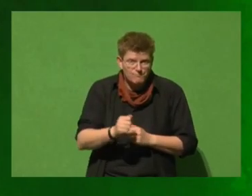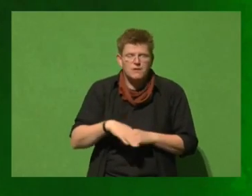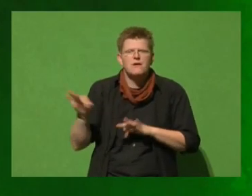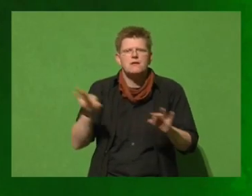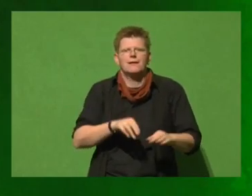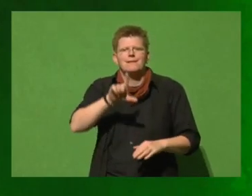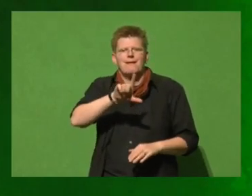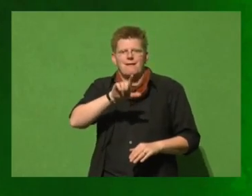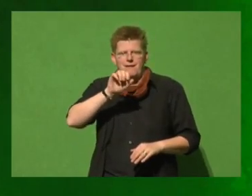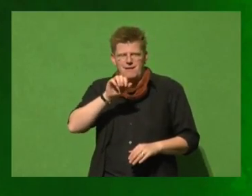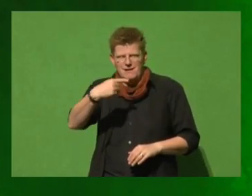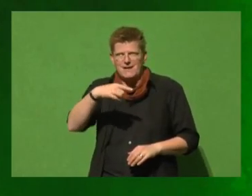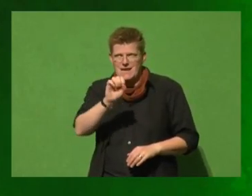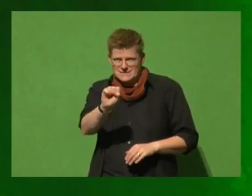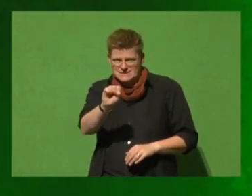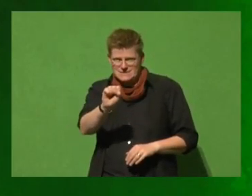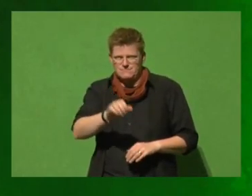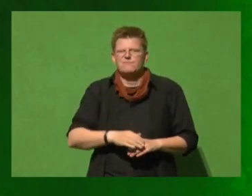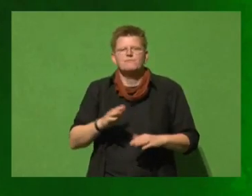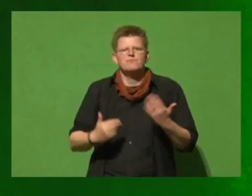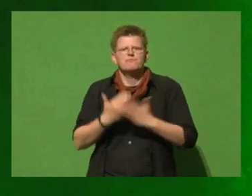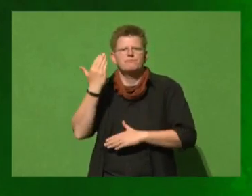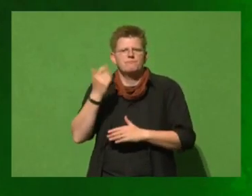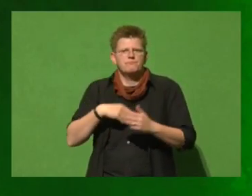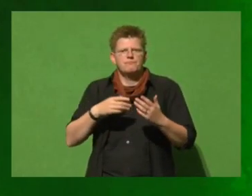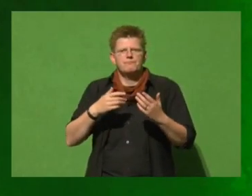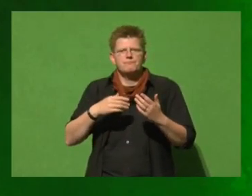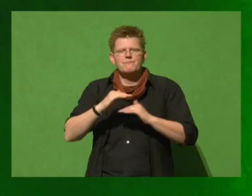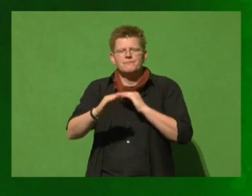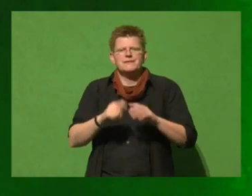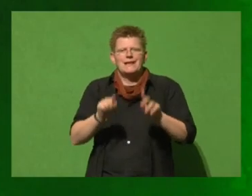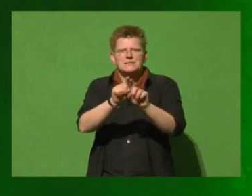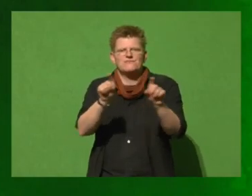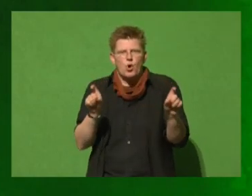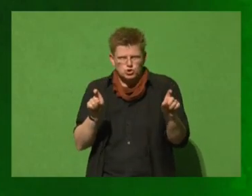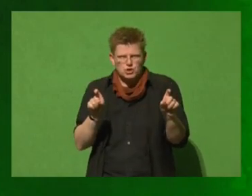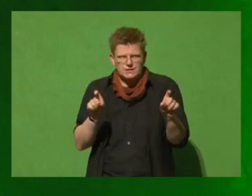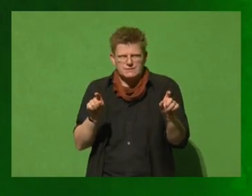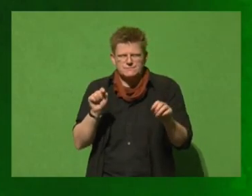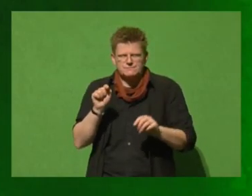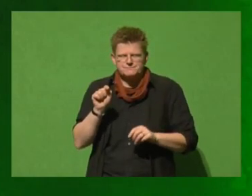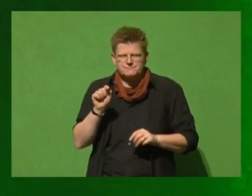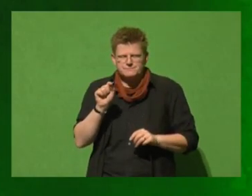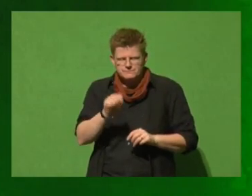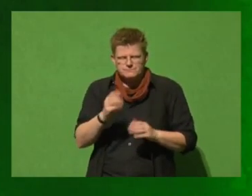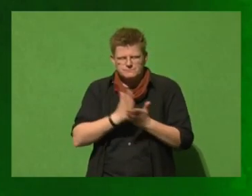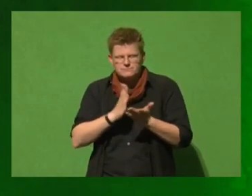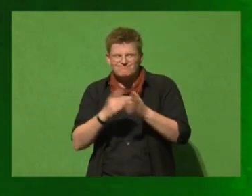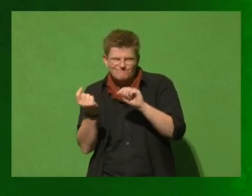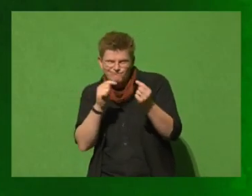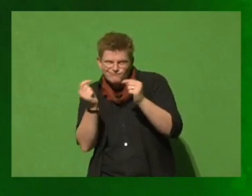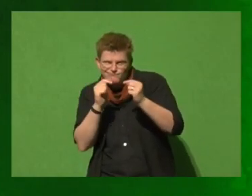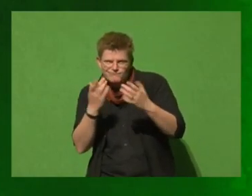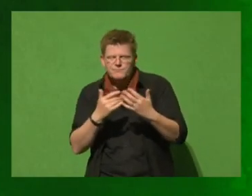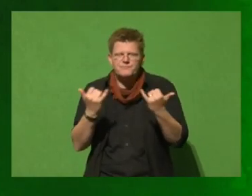neue Geschäftsführer Landesvorstand, der neue Landesvorstand bei dieser Leitung LGS noch debattiert hat, wie man die